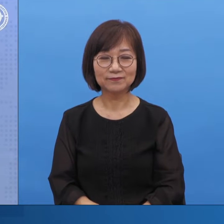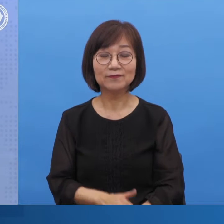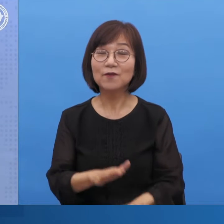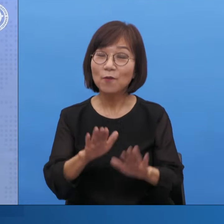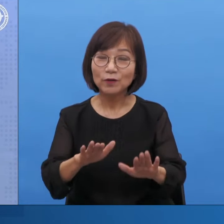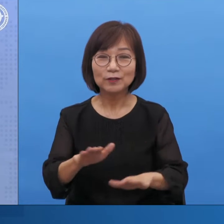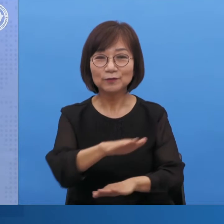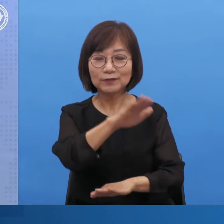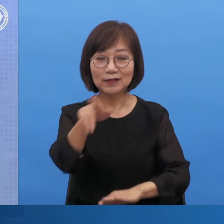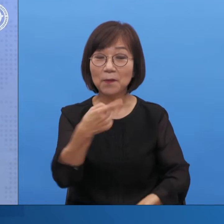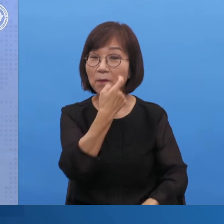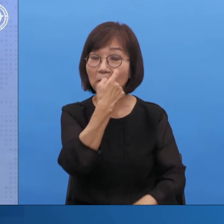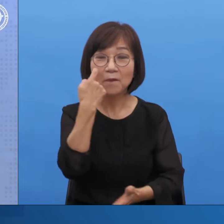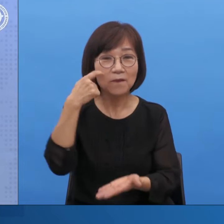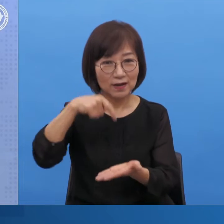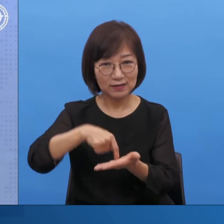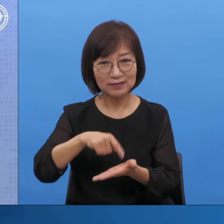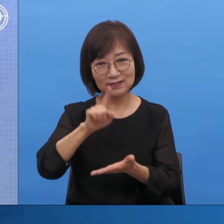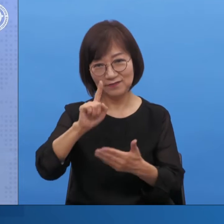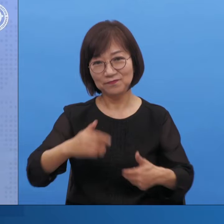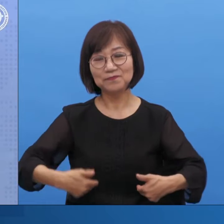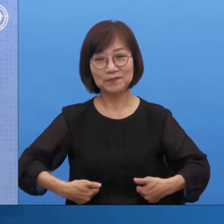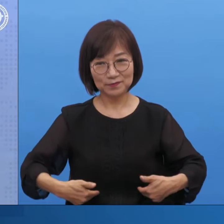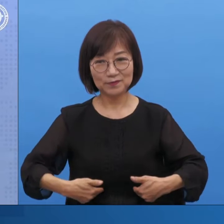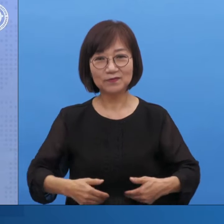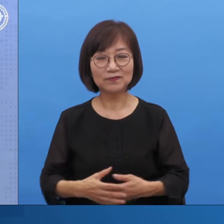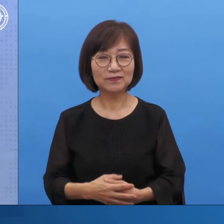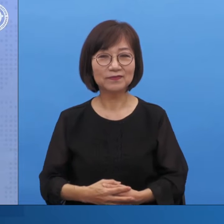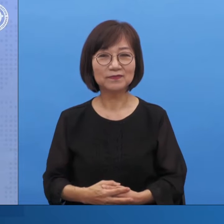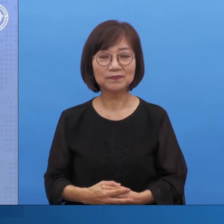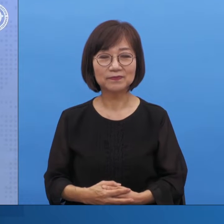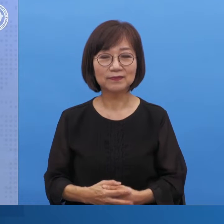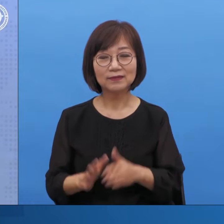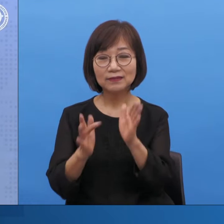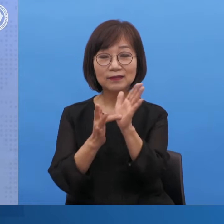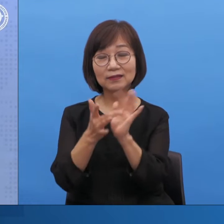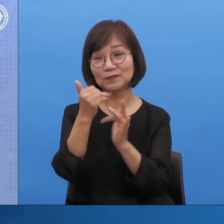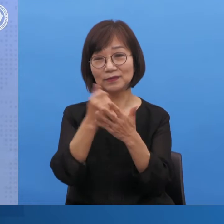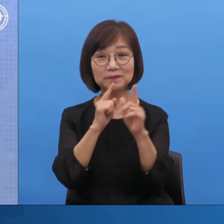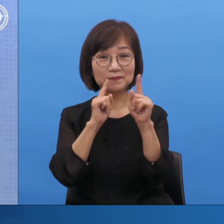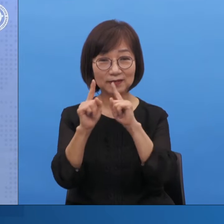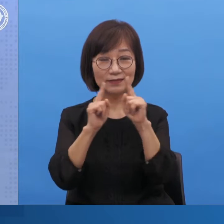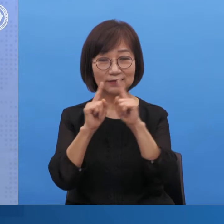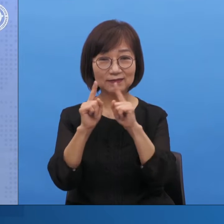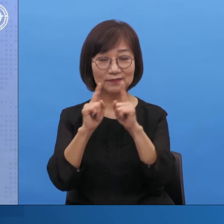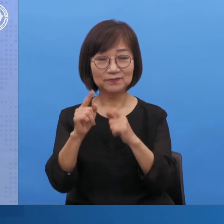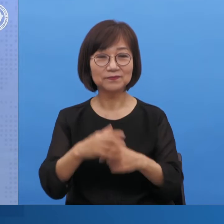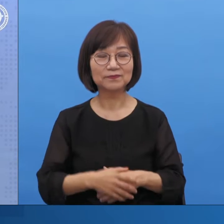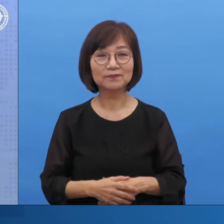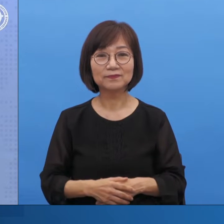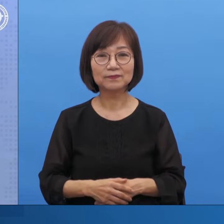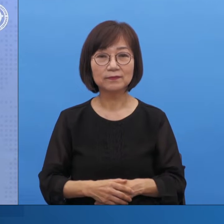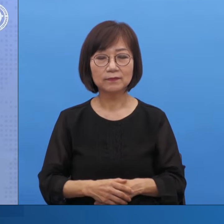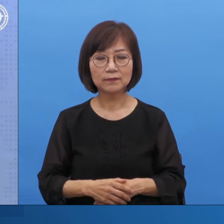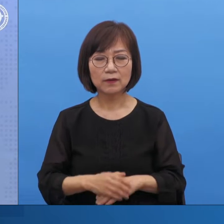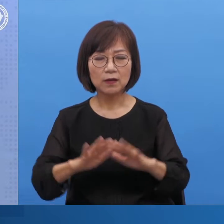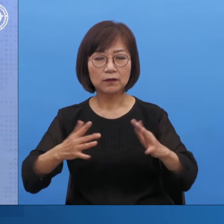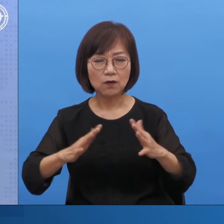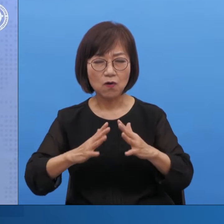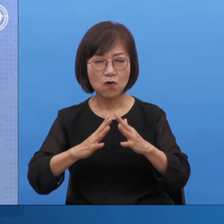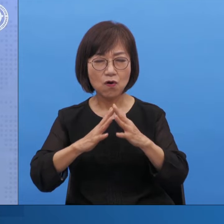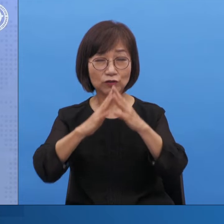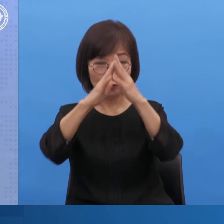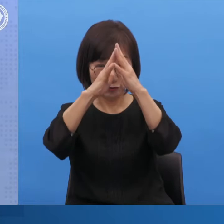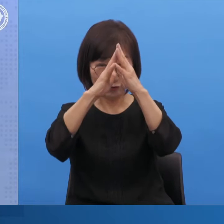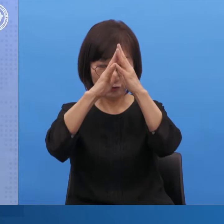already received these answers, so we have to confirm something. 예수님께서 이렇게 말했잖아요. These are the words of Jesus. 건축자들의